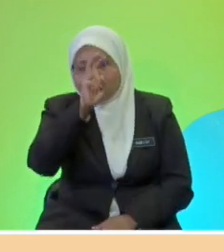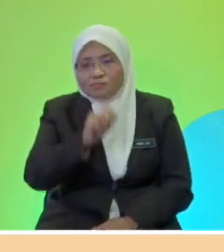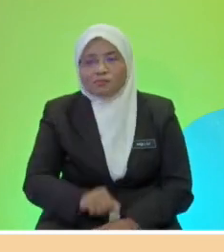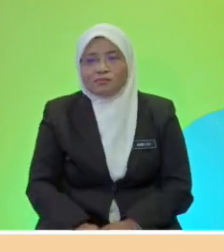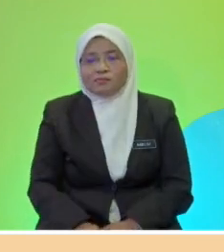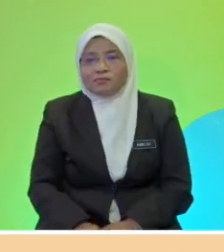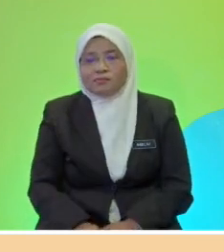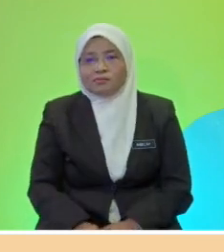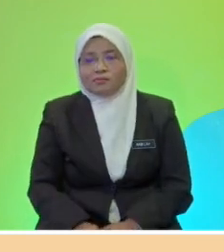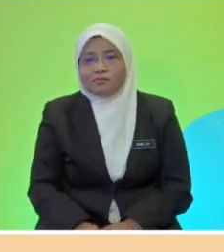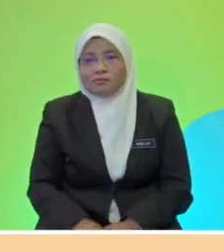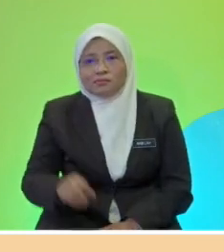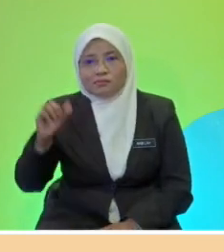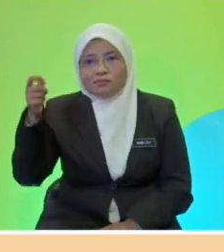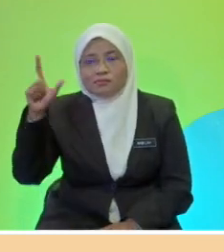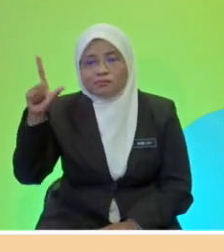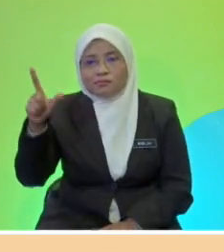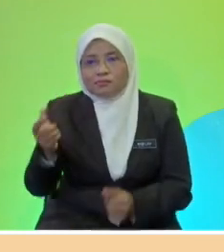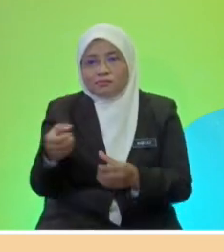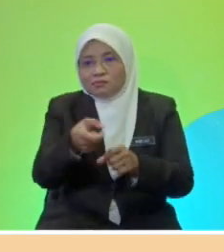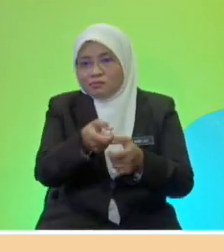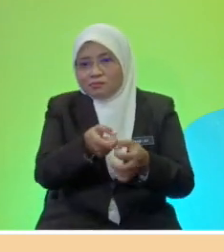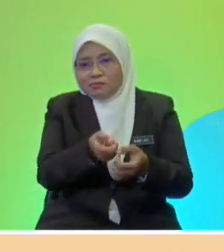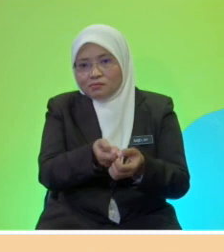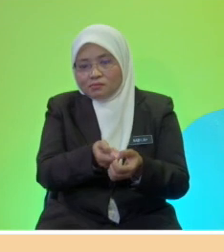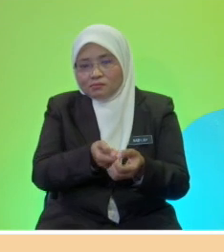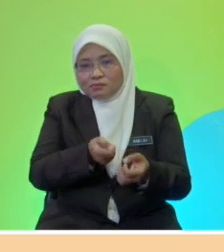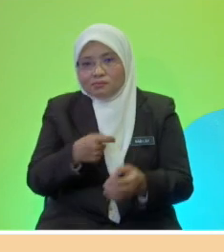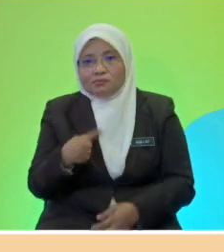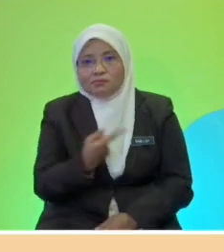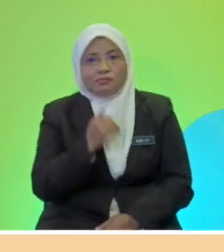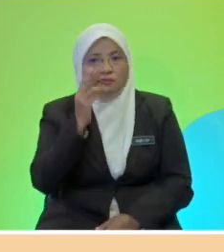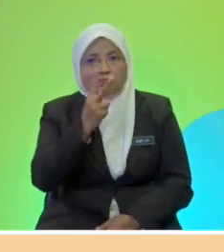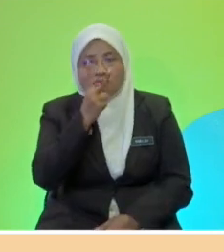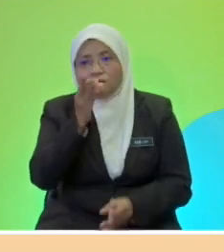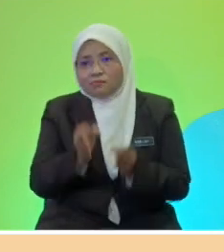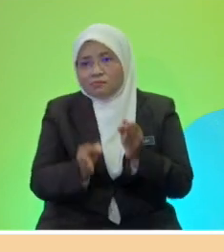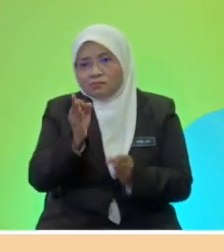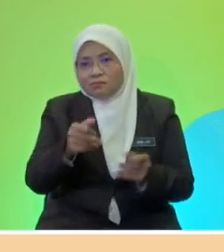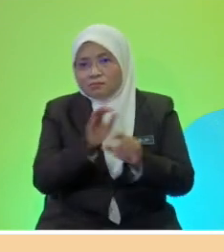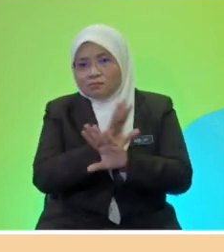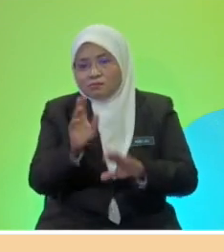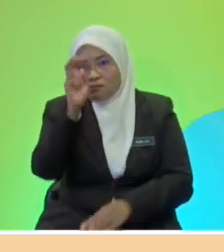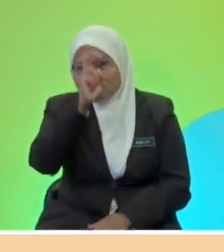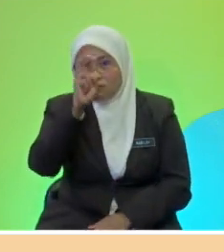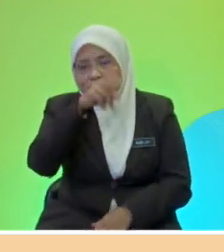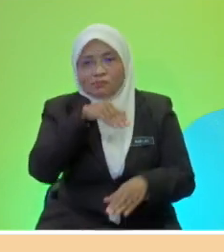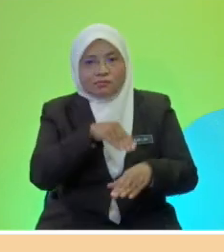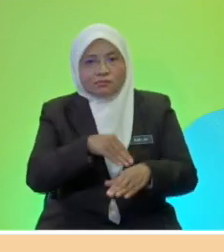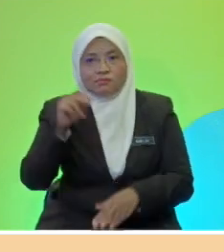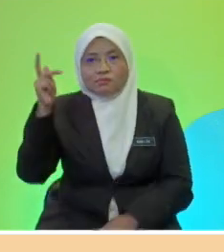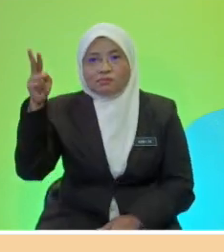kita bawa keluar dan kita akan tengok Adakah pelaku sembarang pada kromosom tadi oke